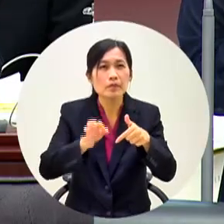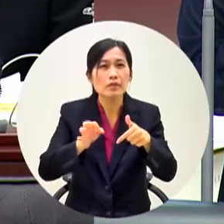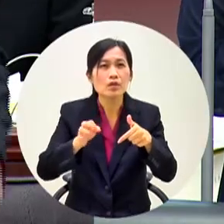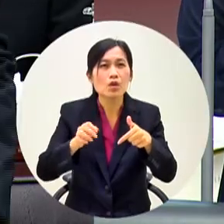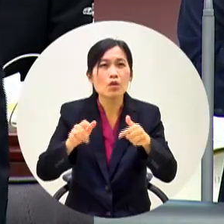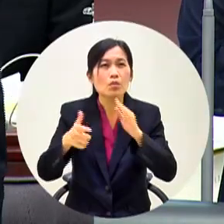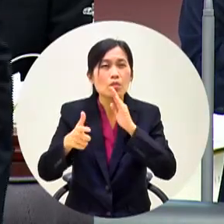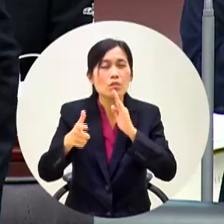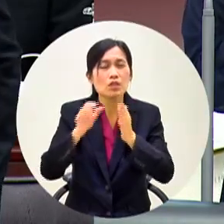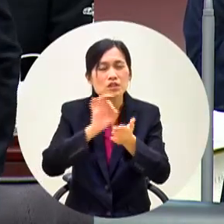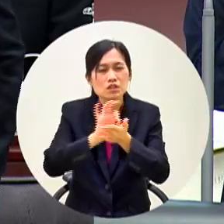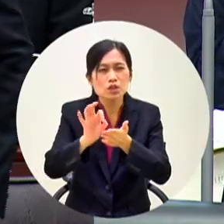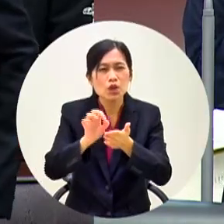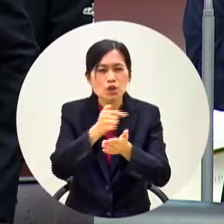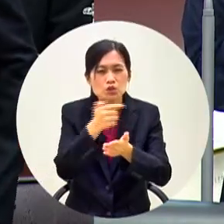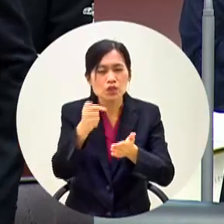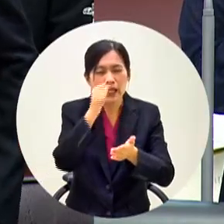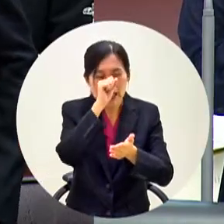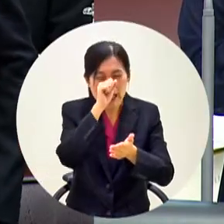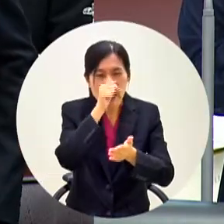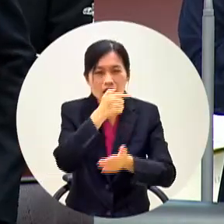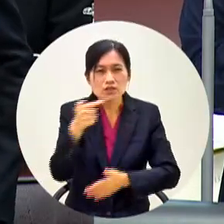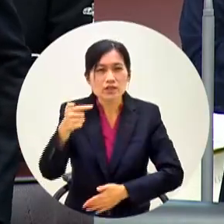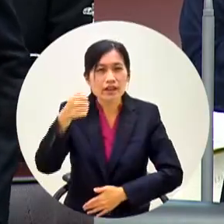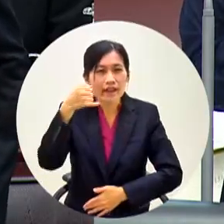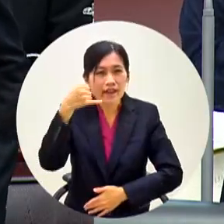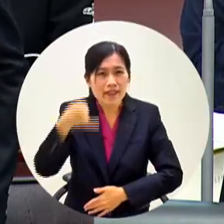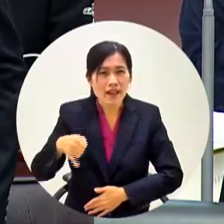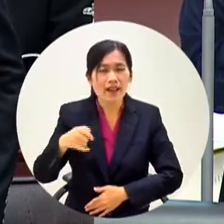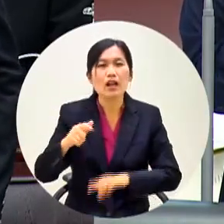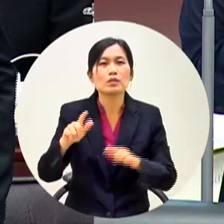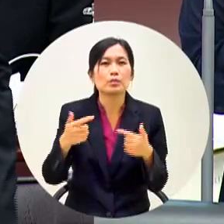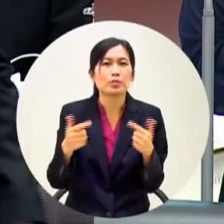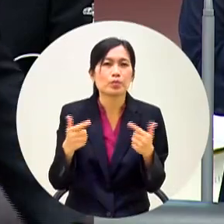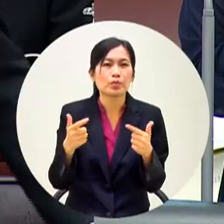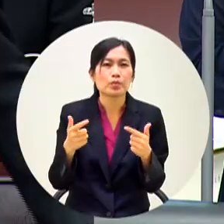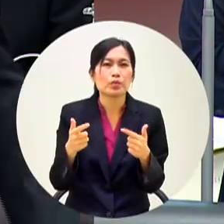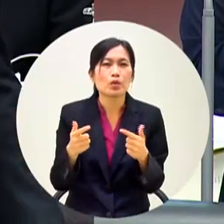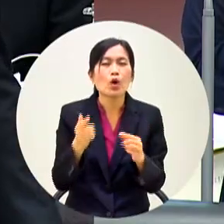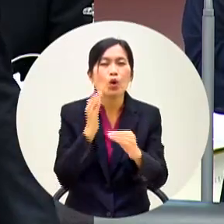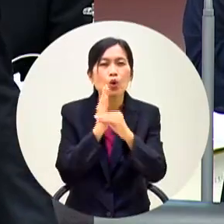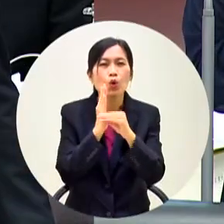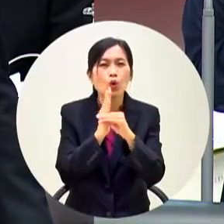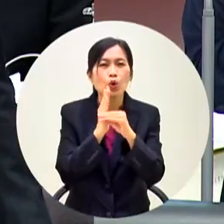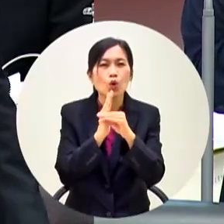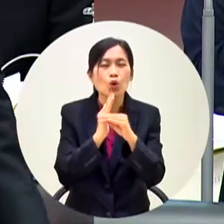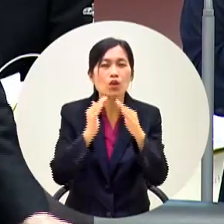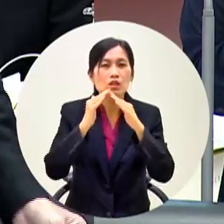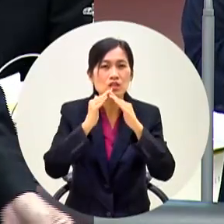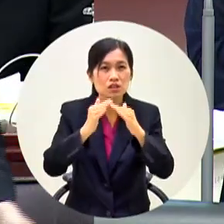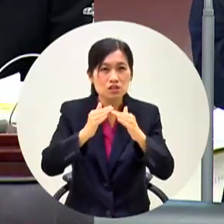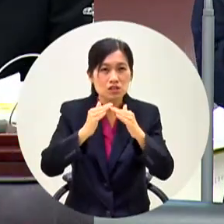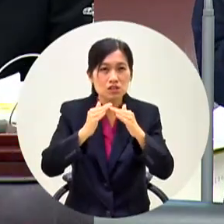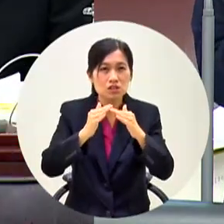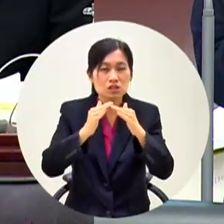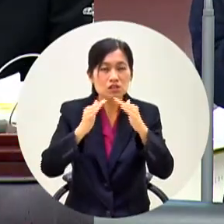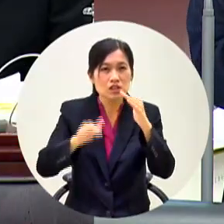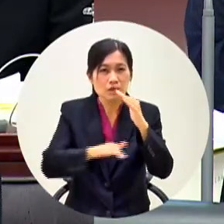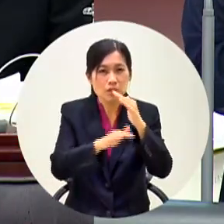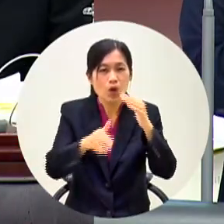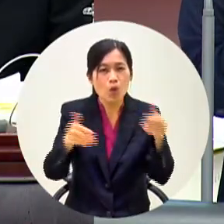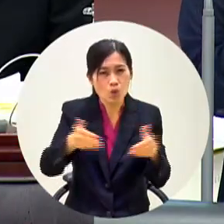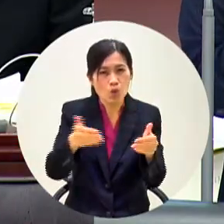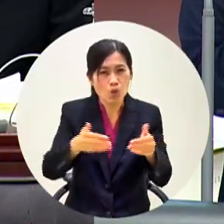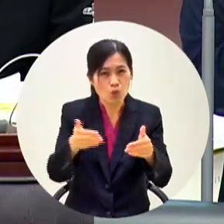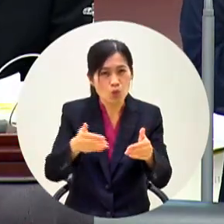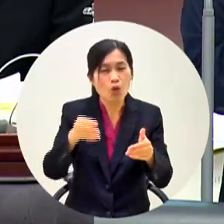最好的，也不是用最差的，但是我们就是用一个在市面上面可以盖得起来的，